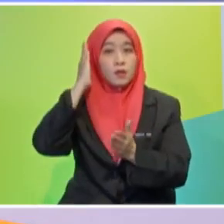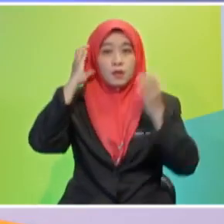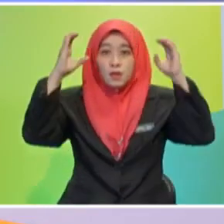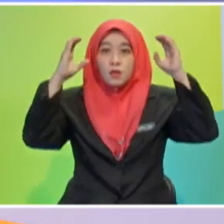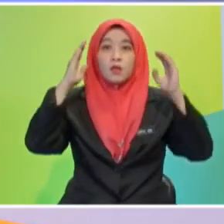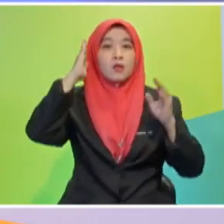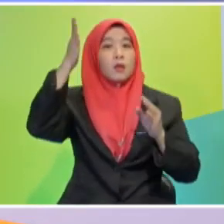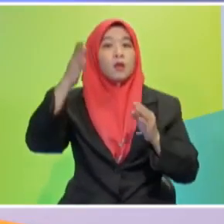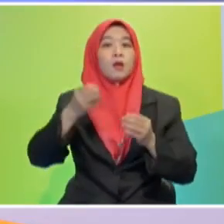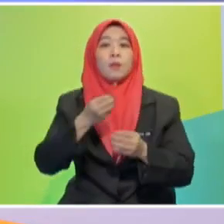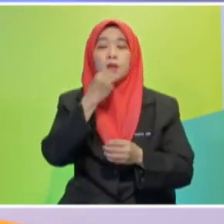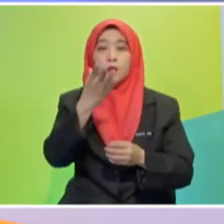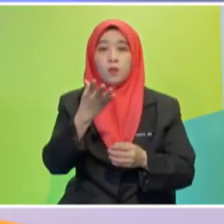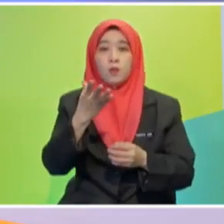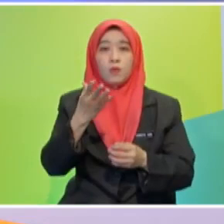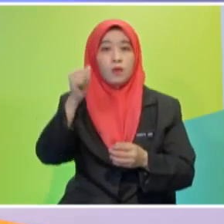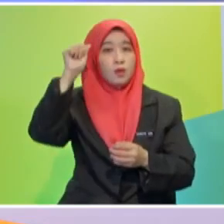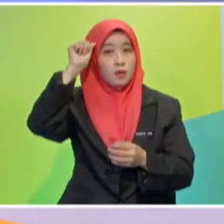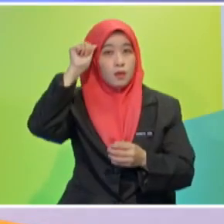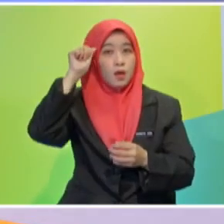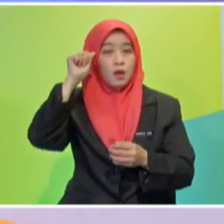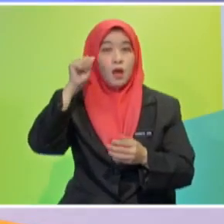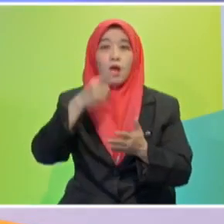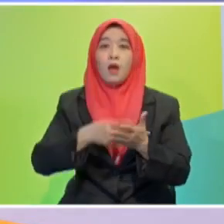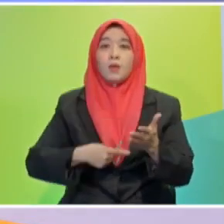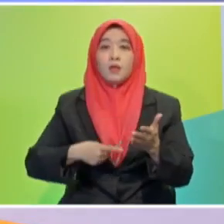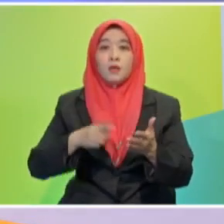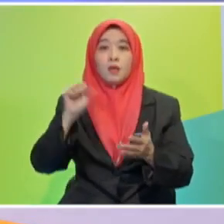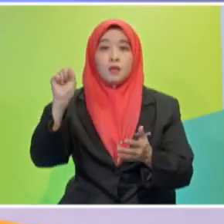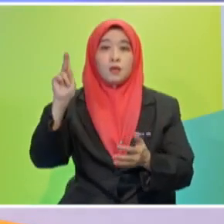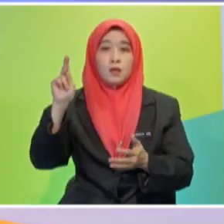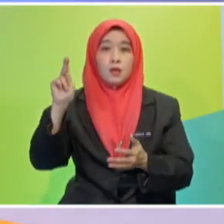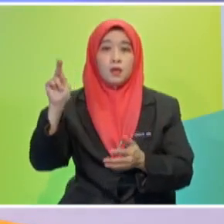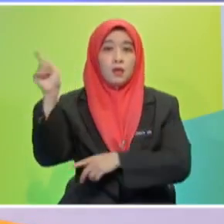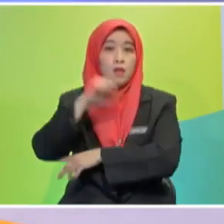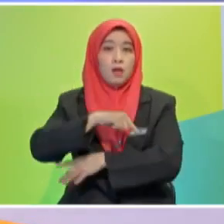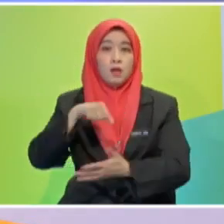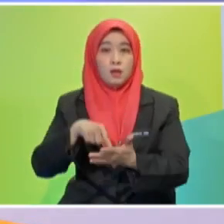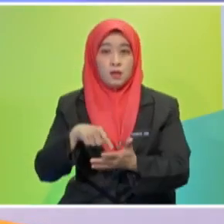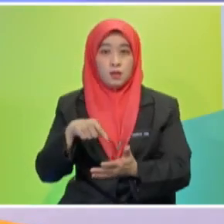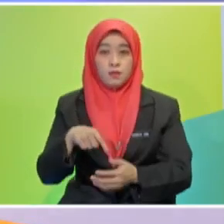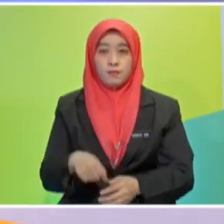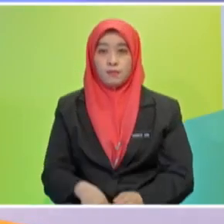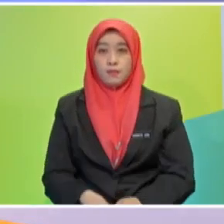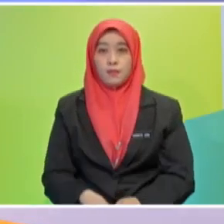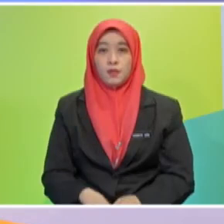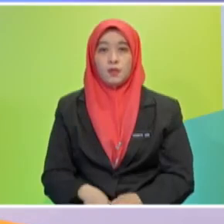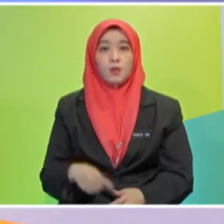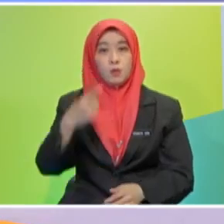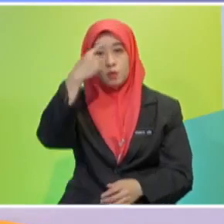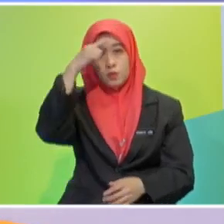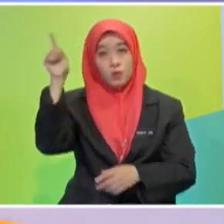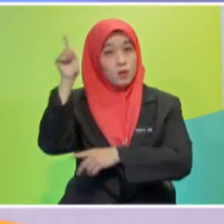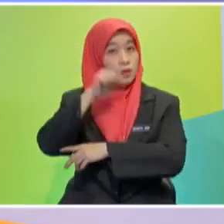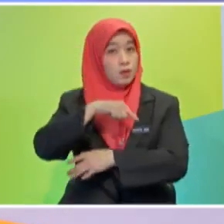ataupun beritahu Aiman mengenai apa itu standard pelajaran yang kita akan capai pada hari ini. Silakan, cikgu. Jadi untuk hari ini